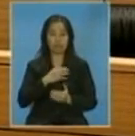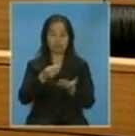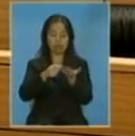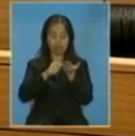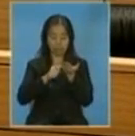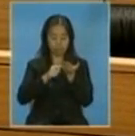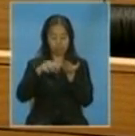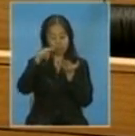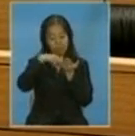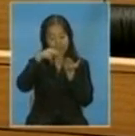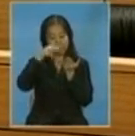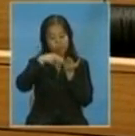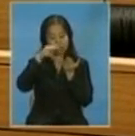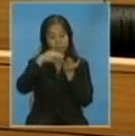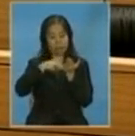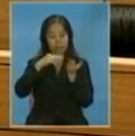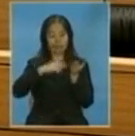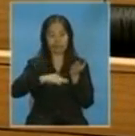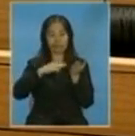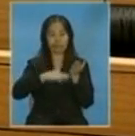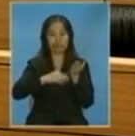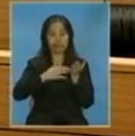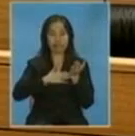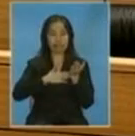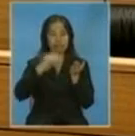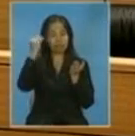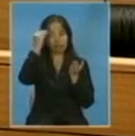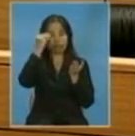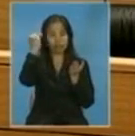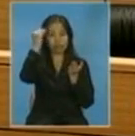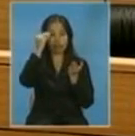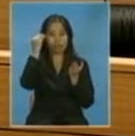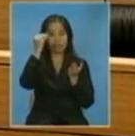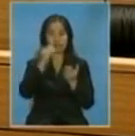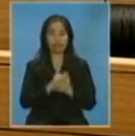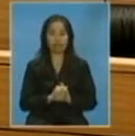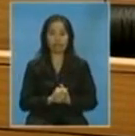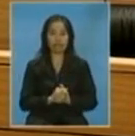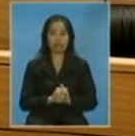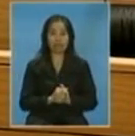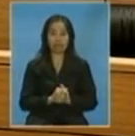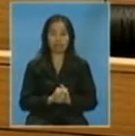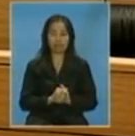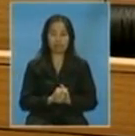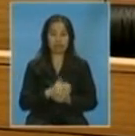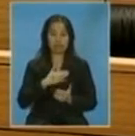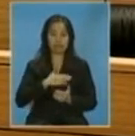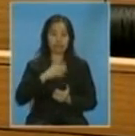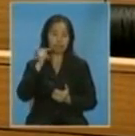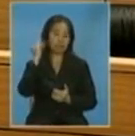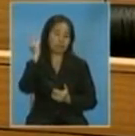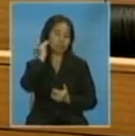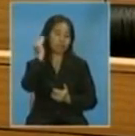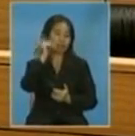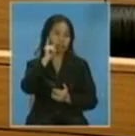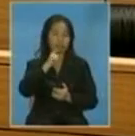ล้วก็มานั่งพิจารณาอยู่ในสภาด้วยความรู้สึกที่ยังงงๆครับท่านรัฐมนตรีครับคือผมทราบข่าวว่ารัฐบาล